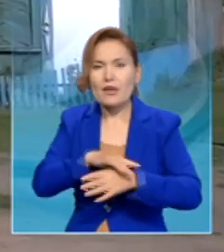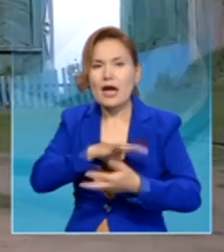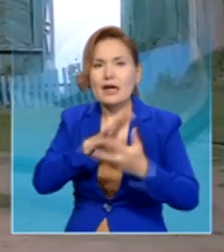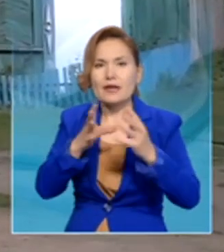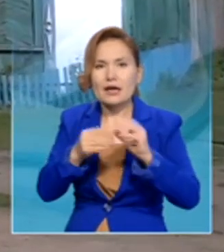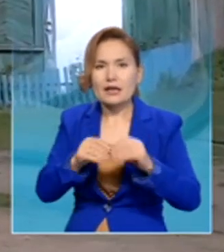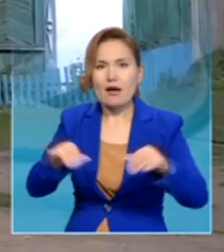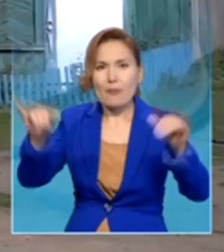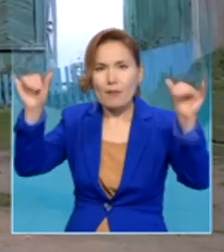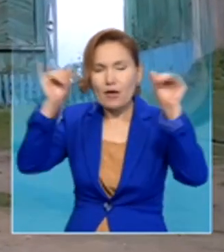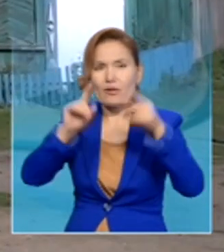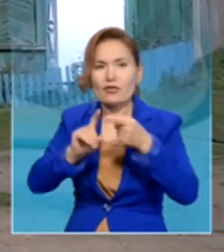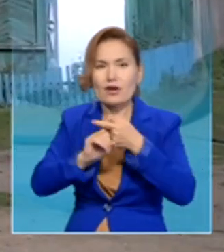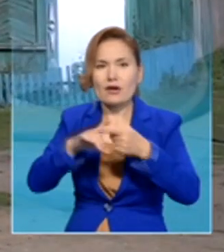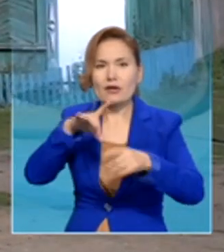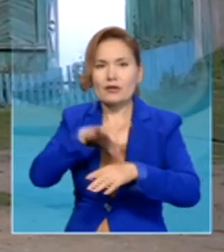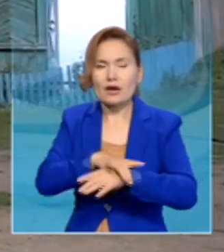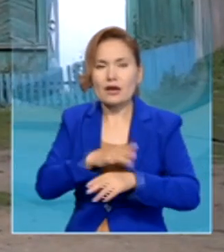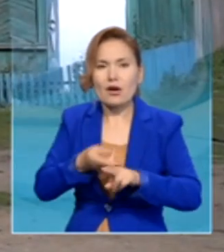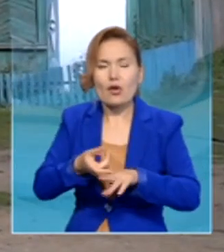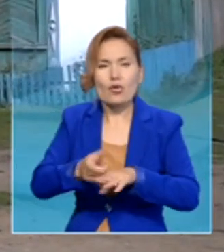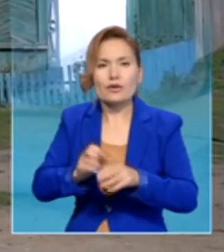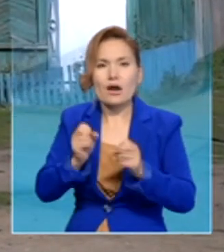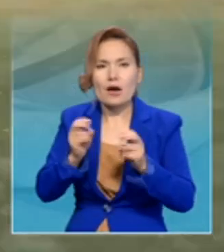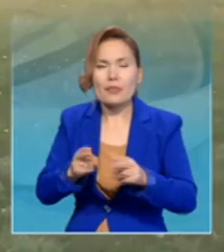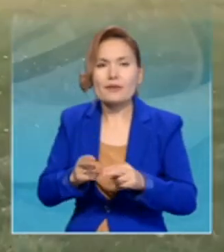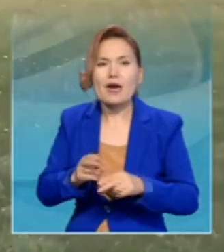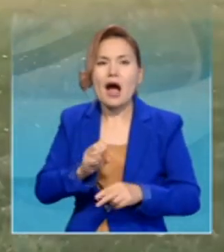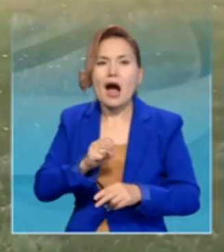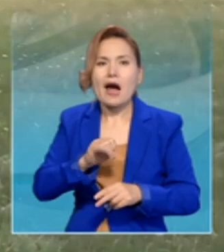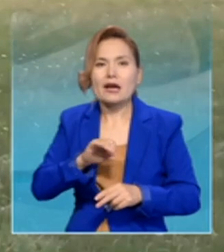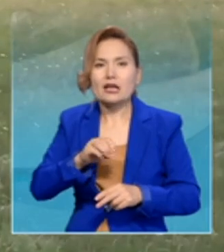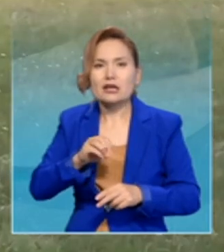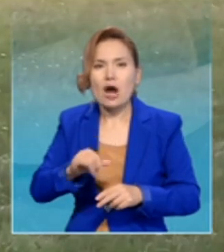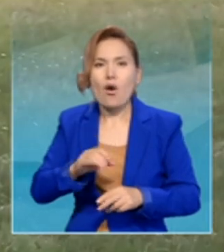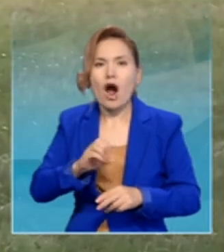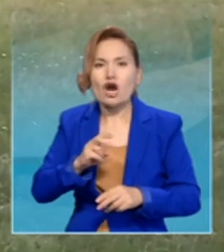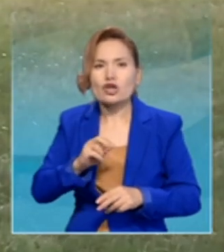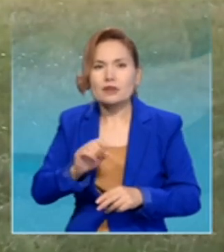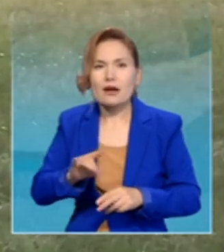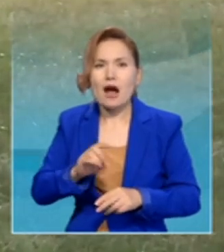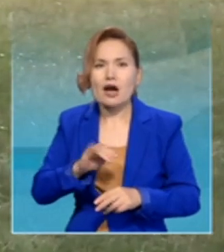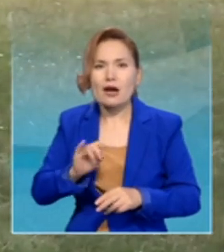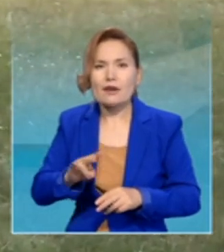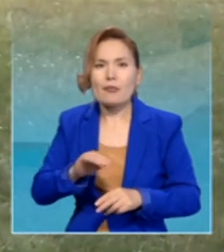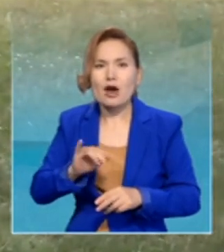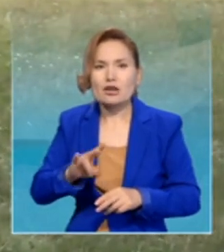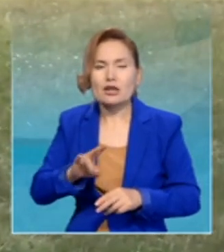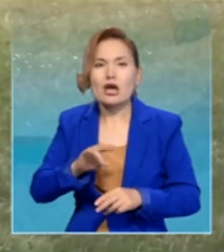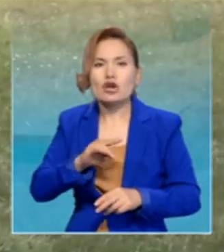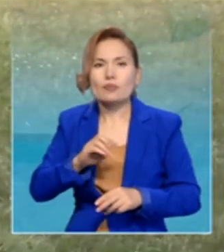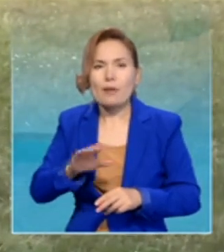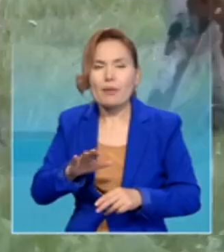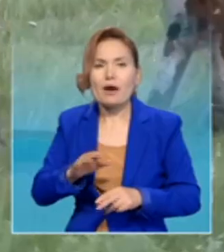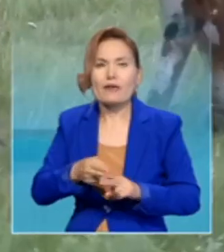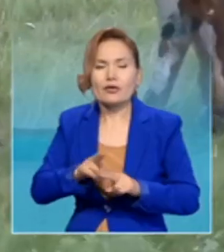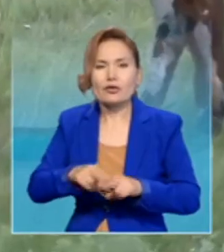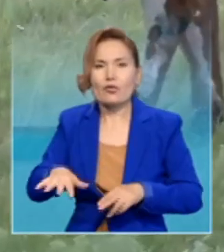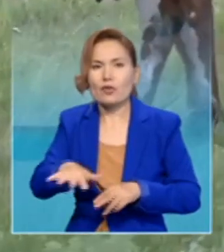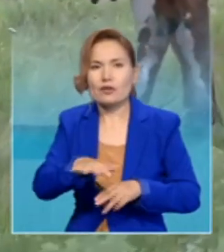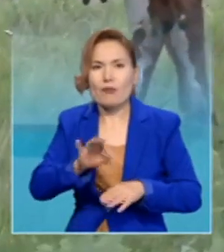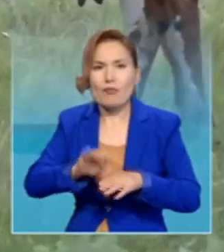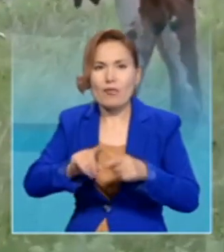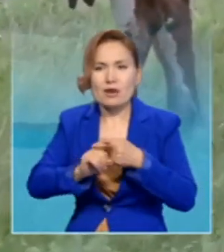85-нің бруцеллез жұқтырғаны анықталды. Қауіпті індет Айыртау, Ақжар, Аққайың, Мағжан Жұмабаев, Уәлиханов және Қызылжар аудандарында